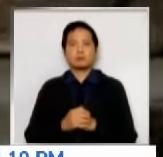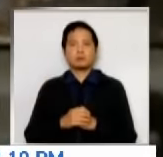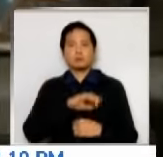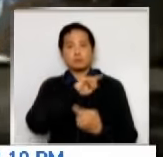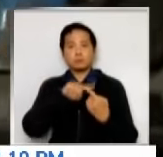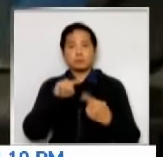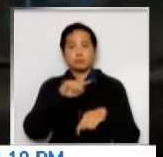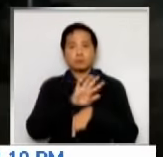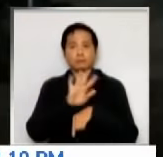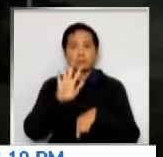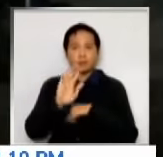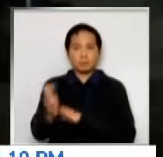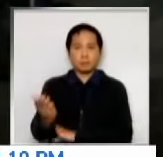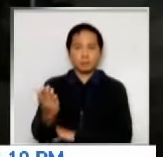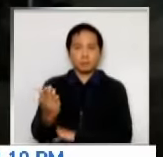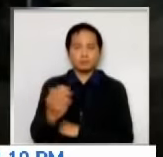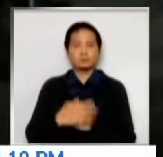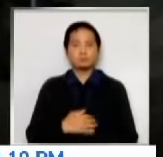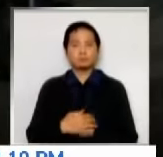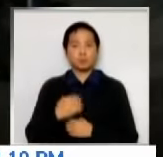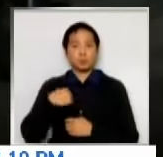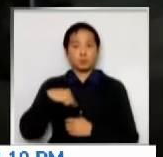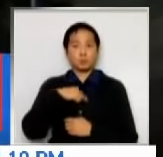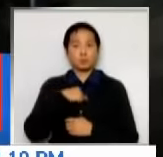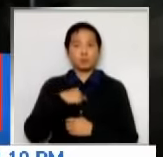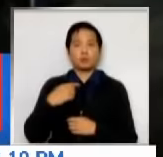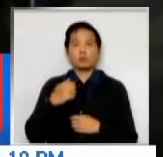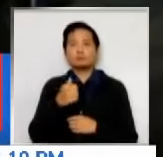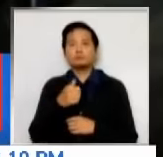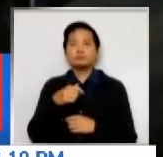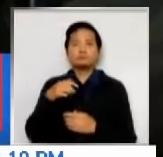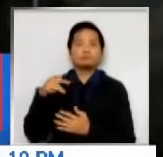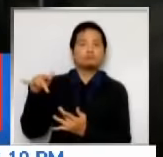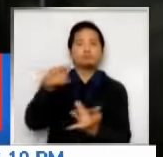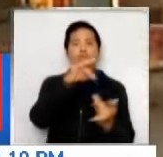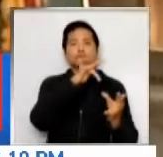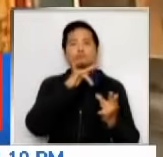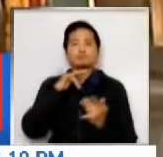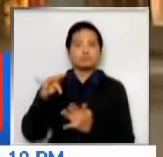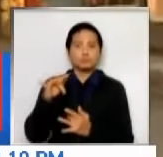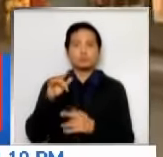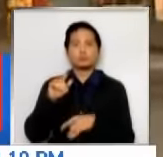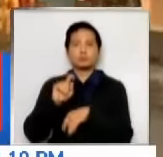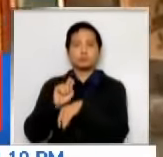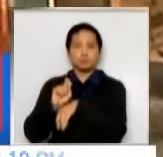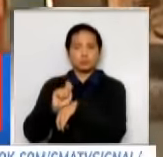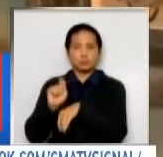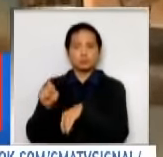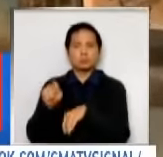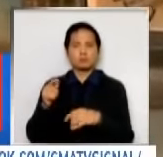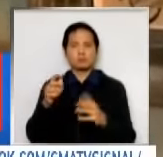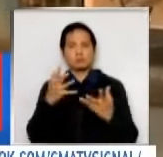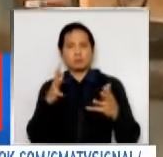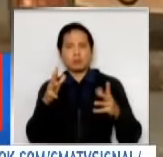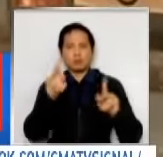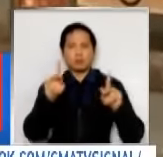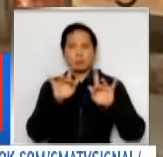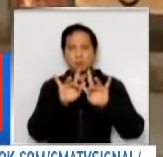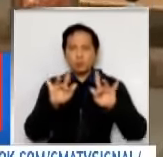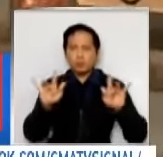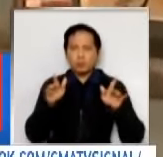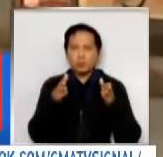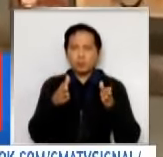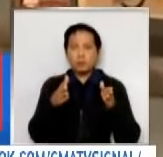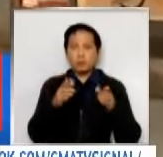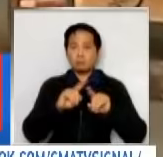Inikutan namin ang tundo. Wala nang tao sa mga kalsada at eskinita pagsapit ng hating gabi. Pera na lang sa iilang kabataang ito na nasa labas na